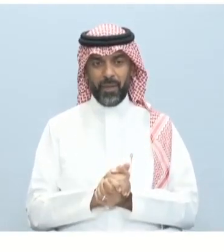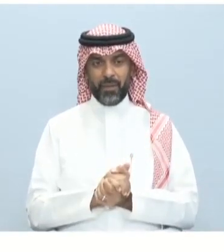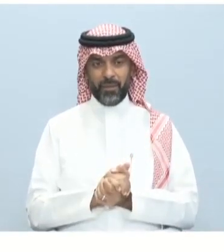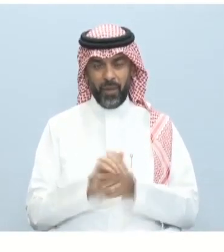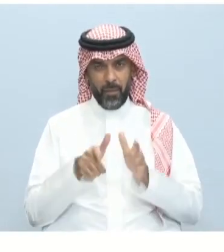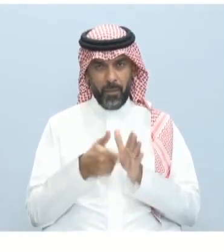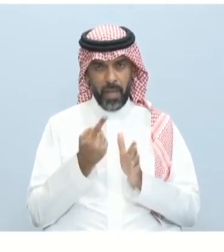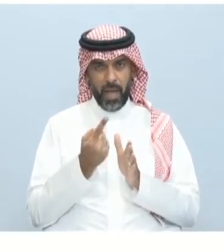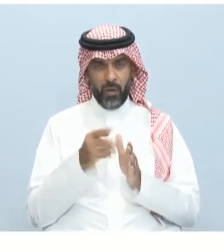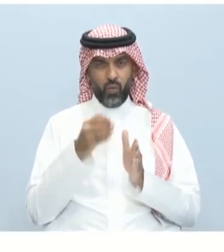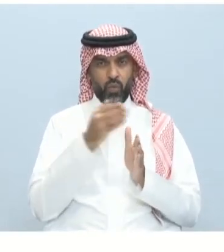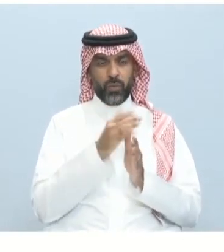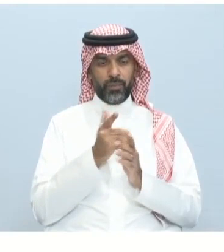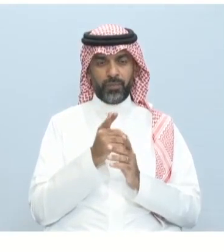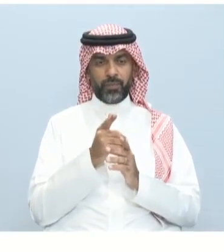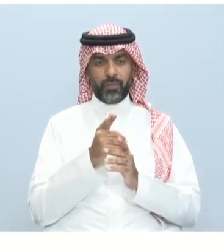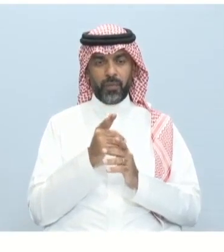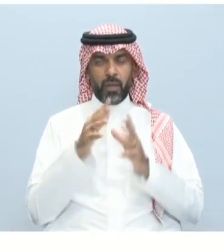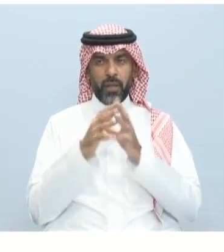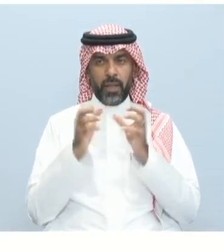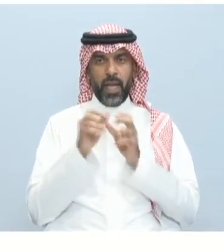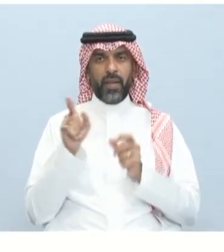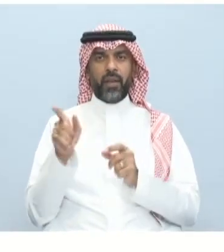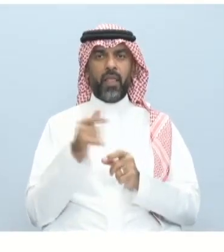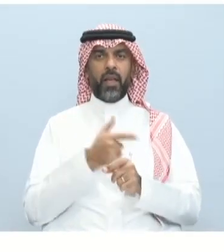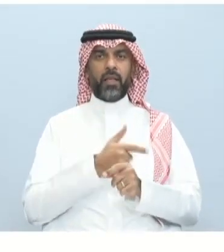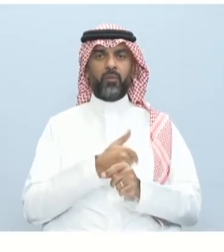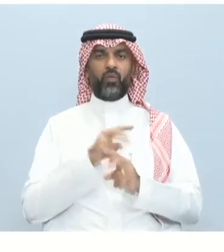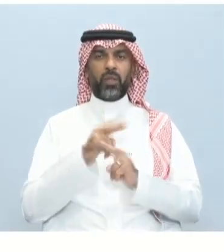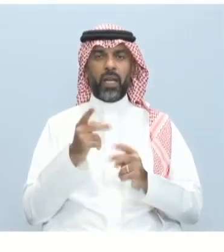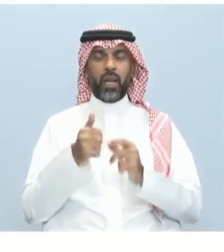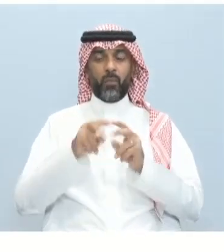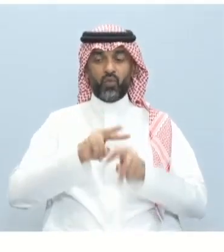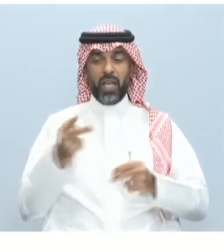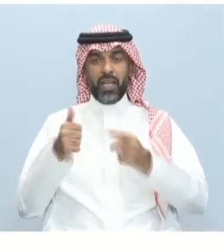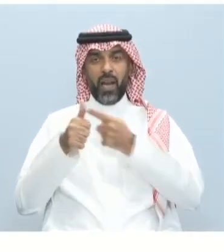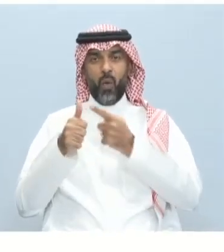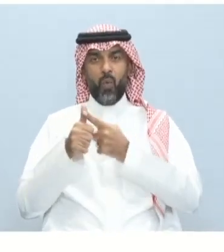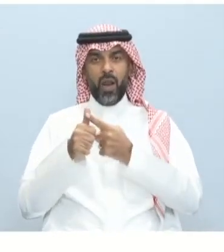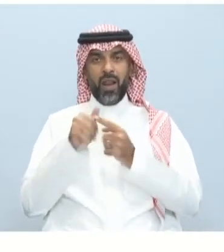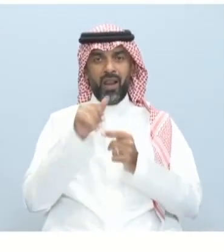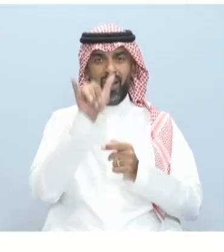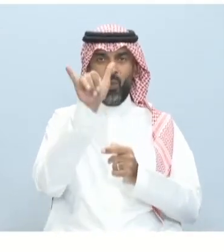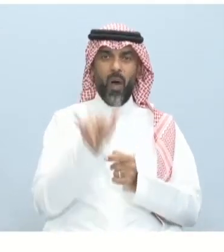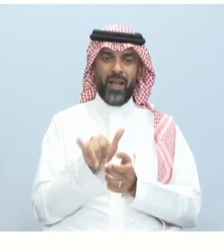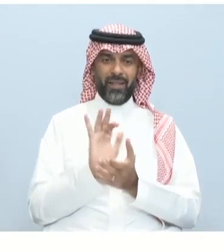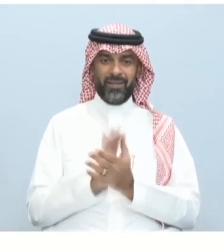في البداية سنقوم بتعريف المتغيرات. المتغير الأول الإحداثي Y،